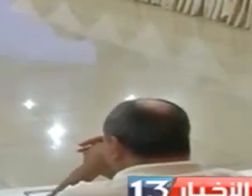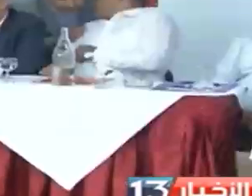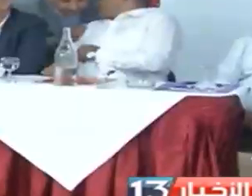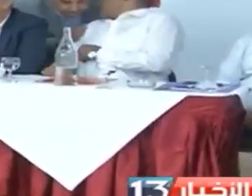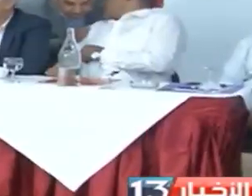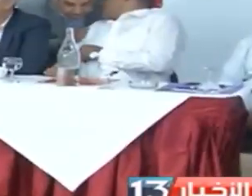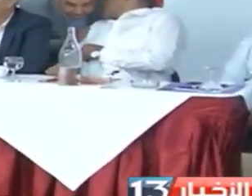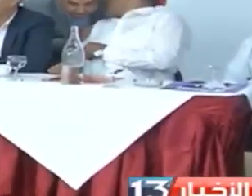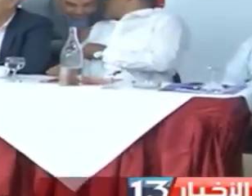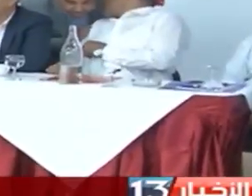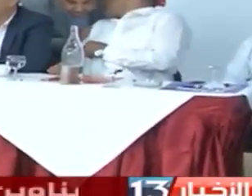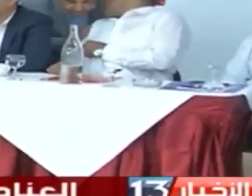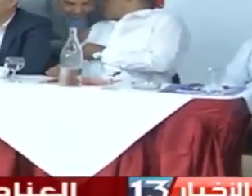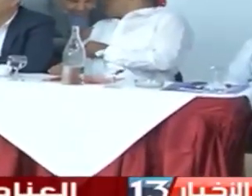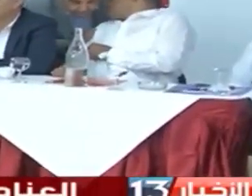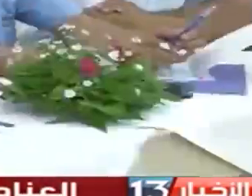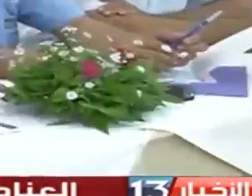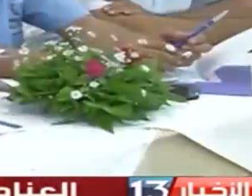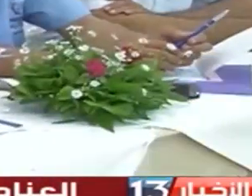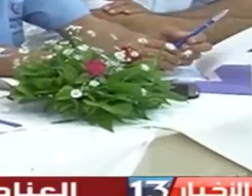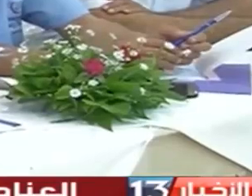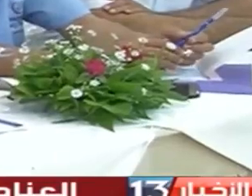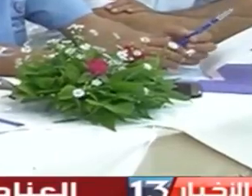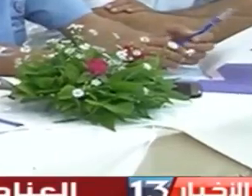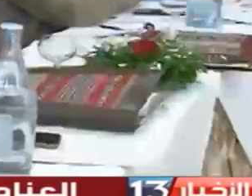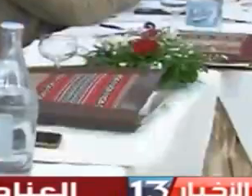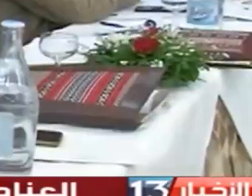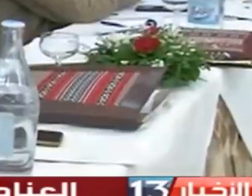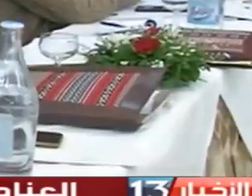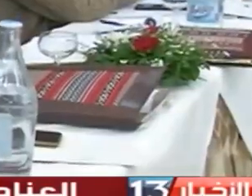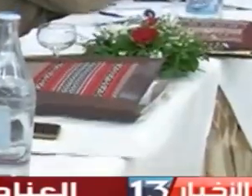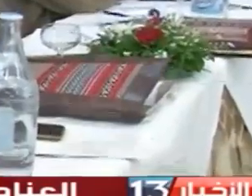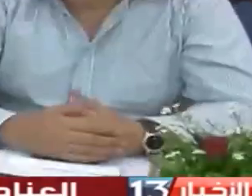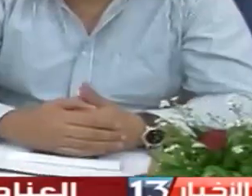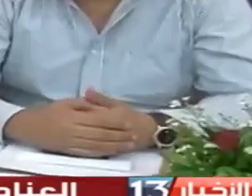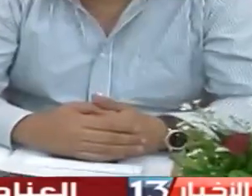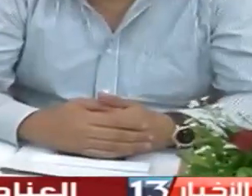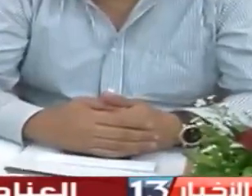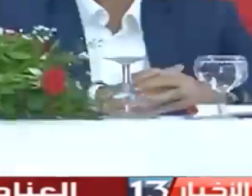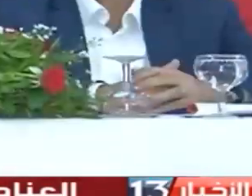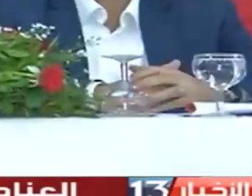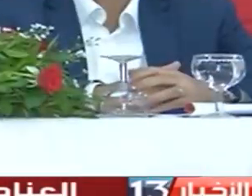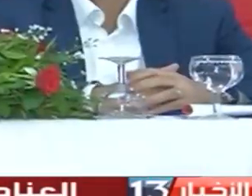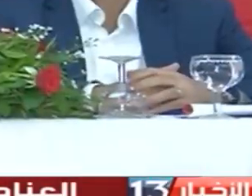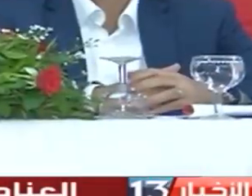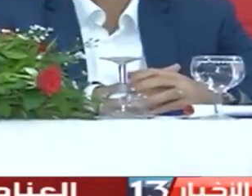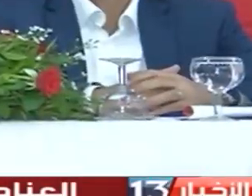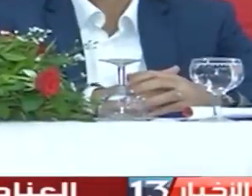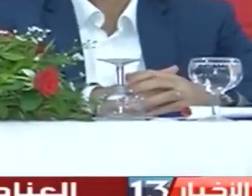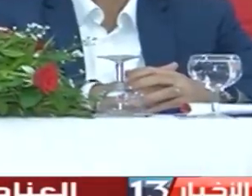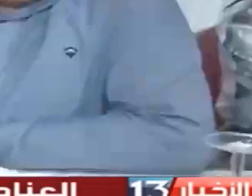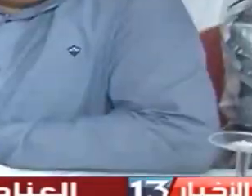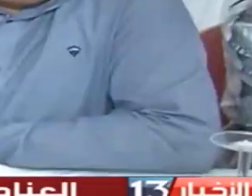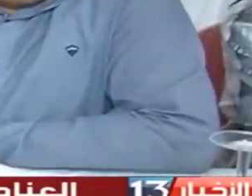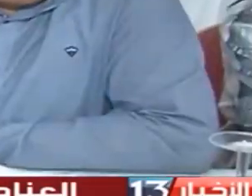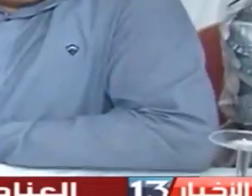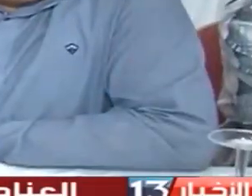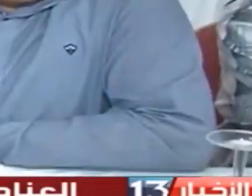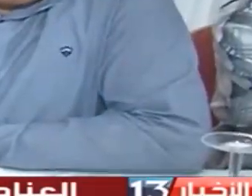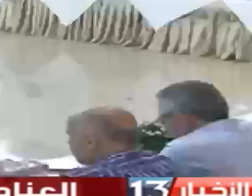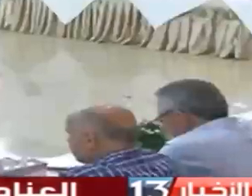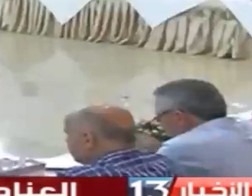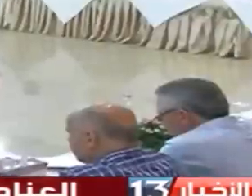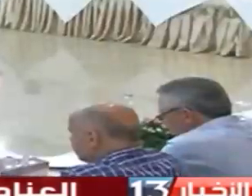الهيئة الإدارية للمنظمة الشغيلة تعقد اجتماعا بالحمامات وعلى طاولة نقاش الوضع العام في البلاد وملف المفاوضات